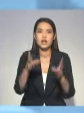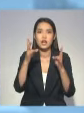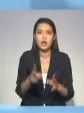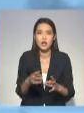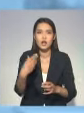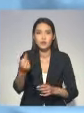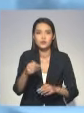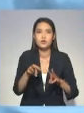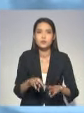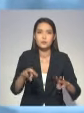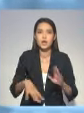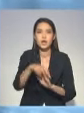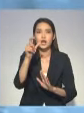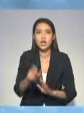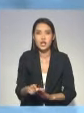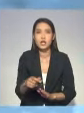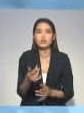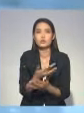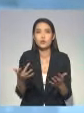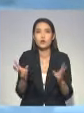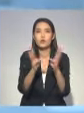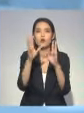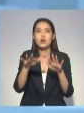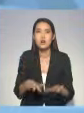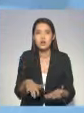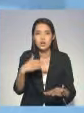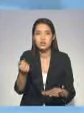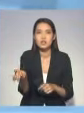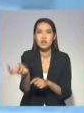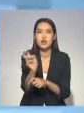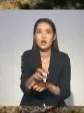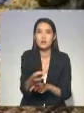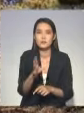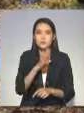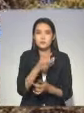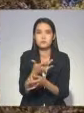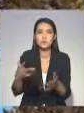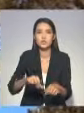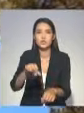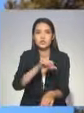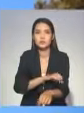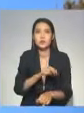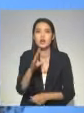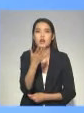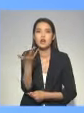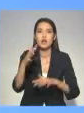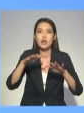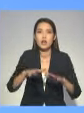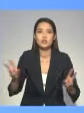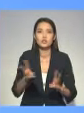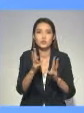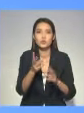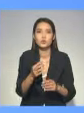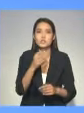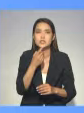Апат ауқымды. Мәжіліс депутаттары алапат өрт болып жатқан аймаққа барып келді. Бірнеше метр биік қарағаймен бойлаған өртті тізгіндеу